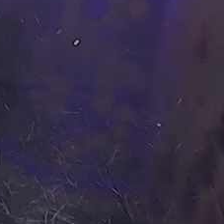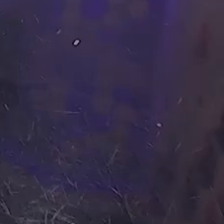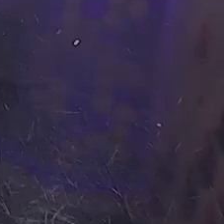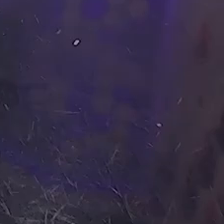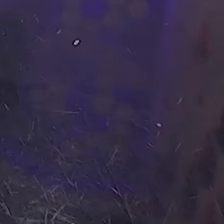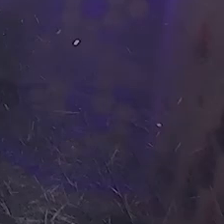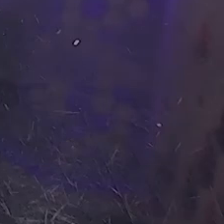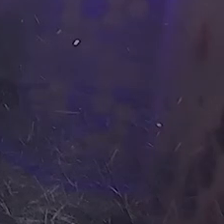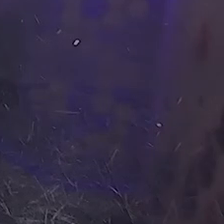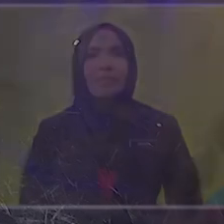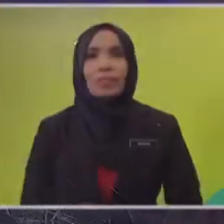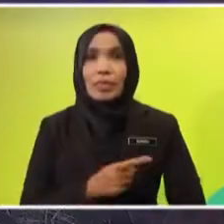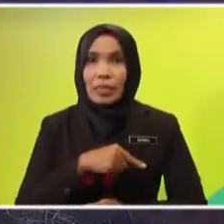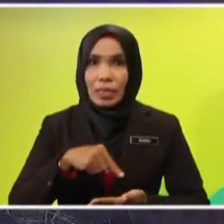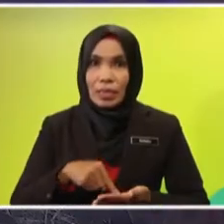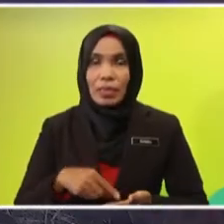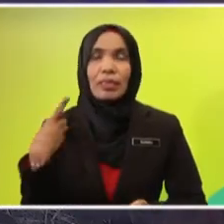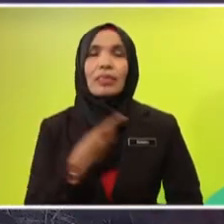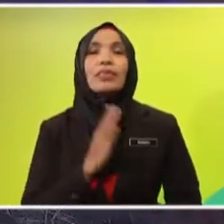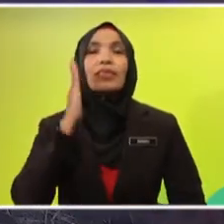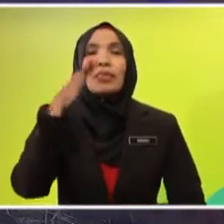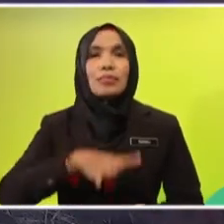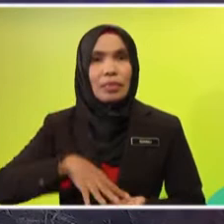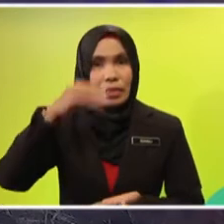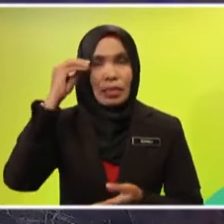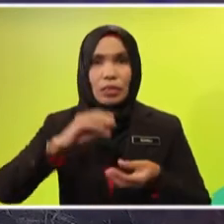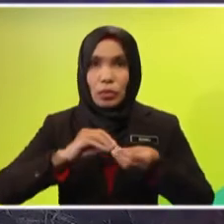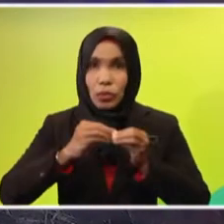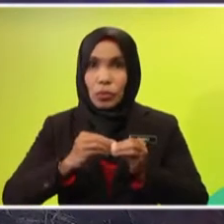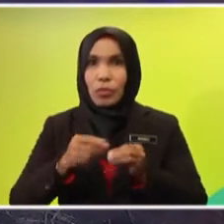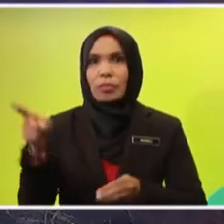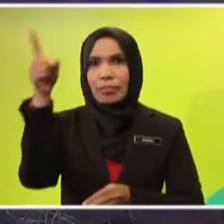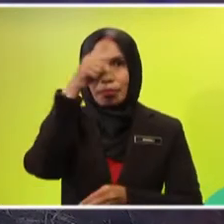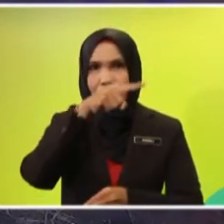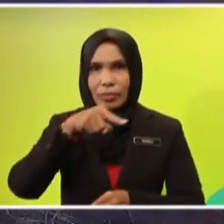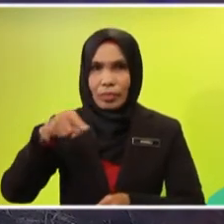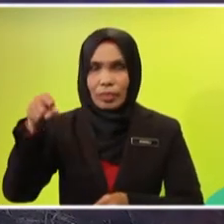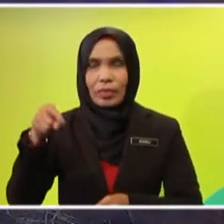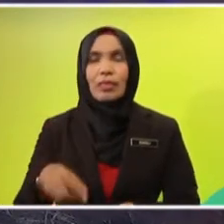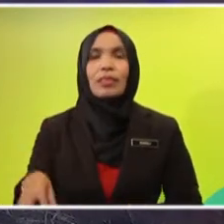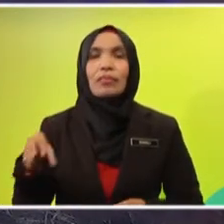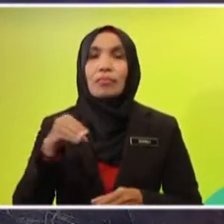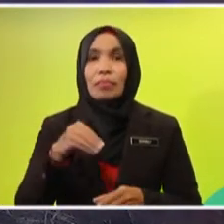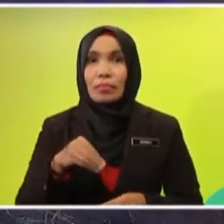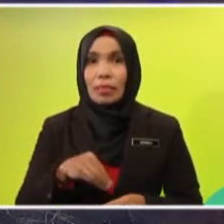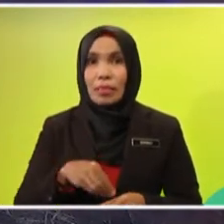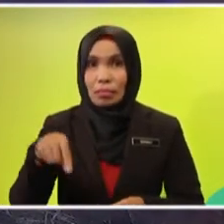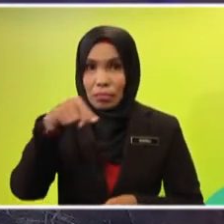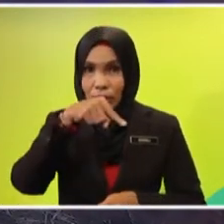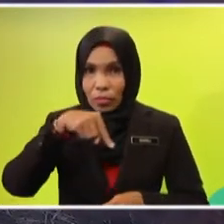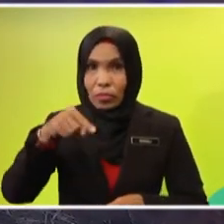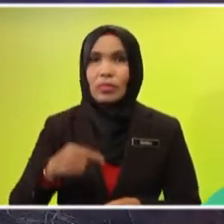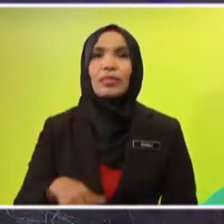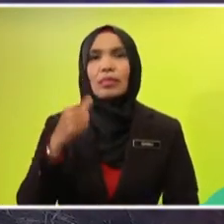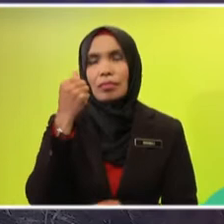posts by hari ini kita akan belajar Kajo nomor bulat dalam lingkungan 10 nunggu bule dalam